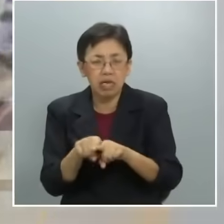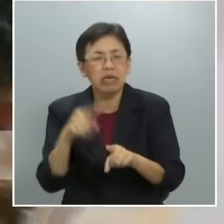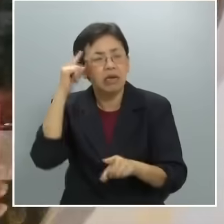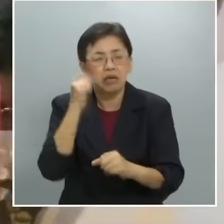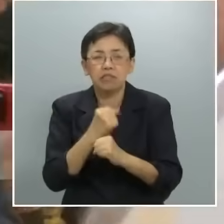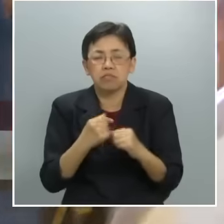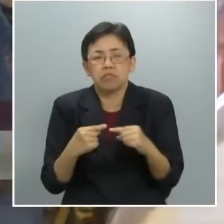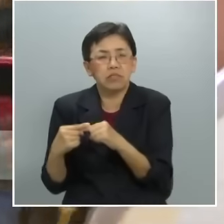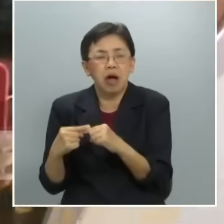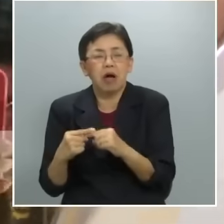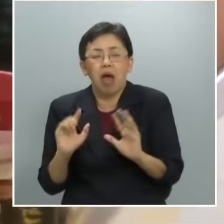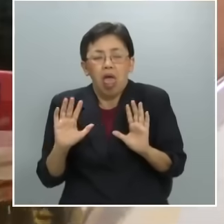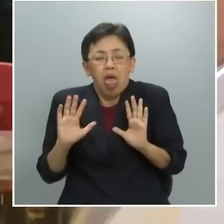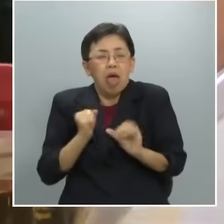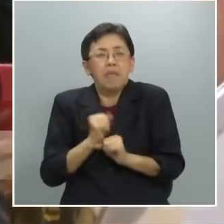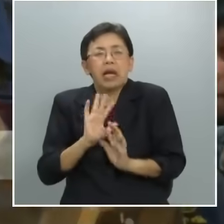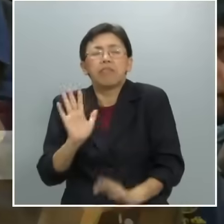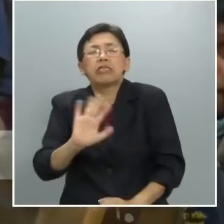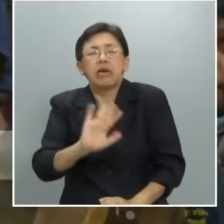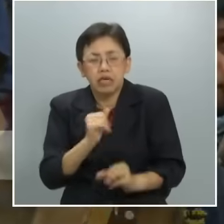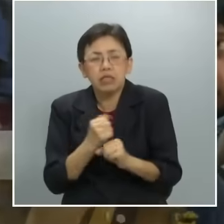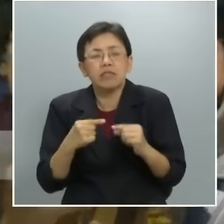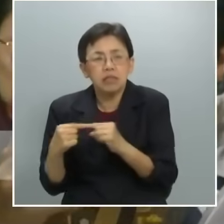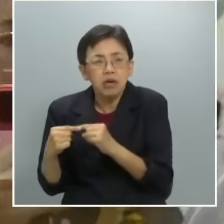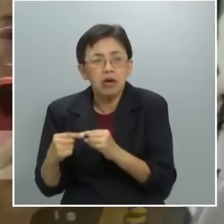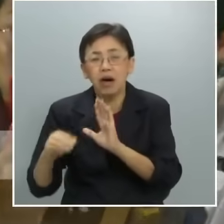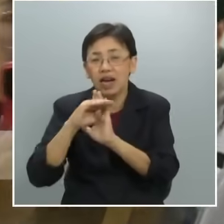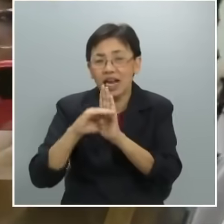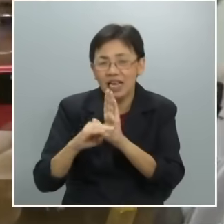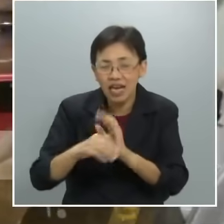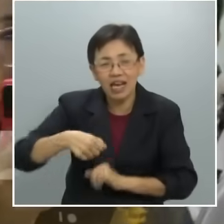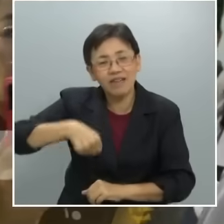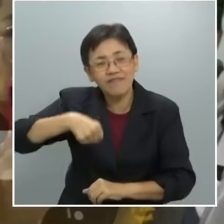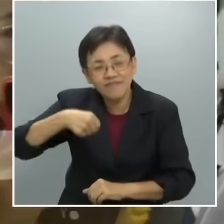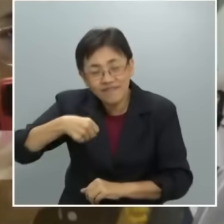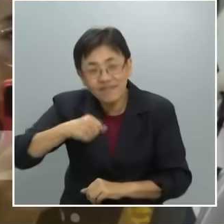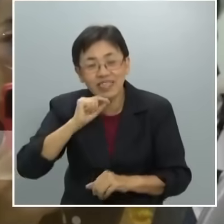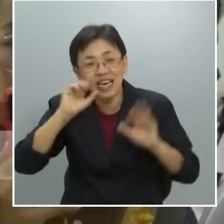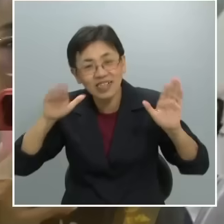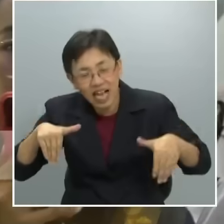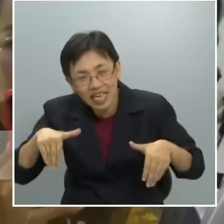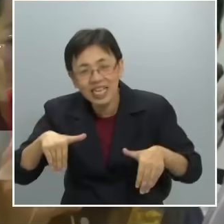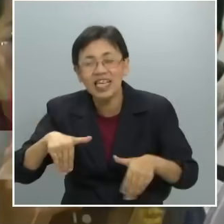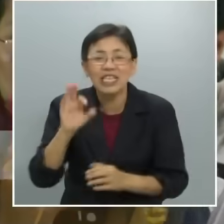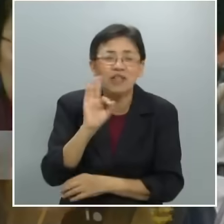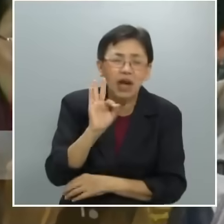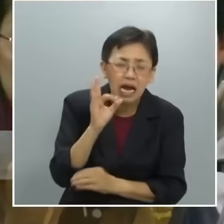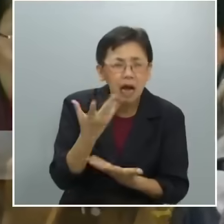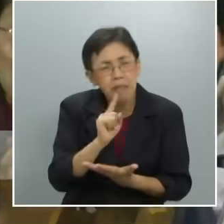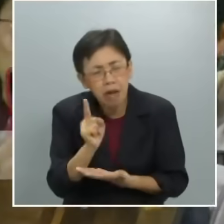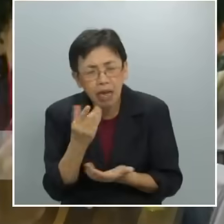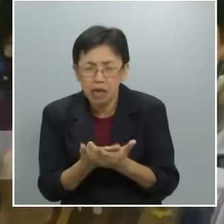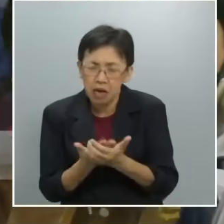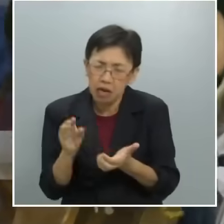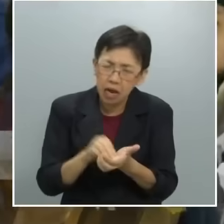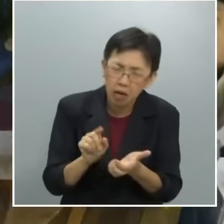ไม่คิดไม่คิดจะถอยหลังนะครับส่วนรายละเอียดกระเป๋าตังค์ยังไงอะไรยังไงเนี่ยเดี๋ยวไปบอกอีกทีนึงว่ามันจะมาจากไหนอย่างไรน